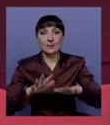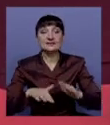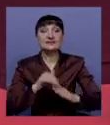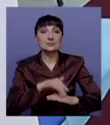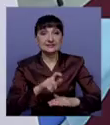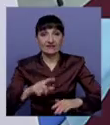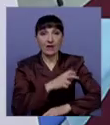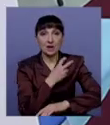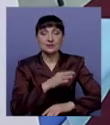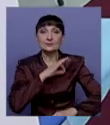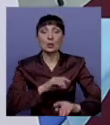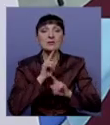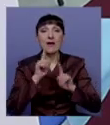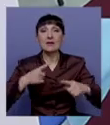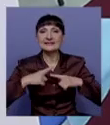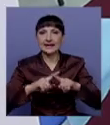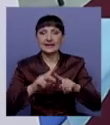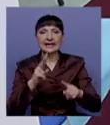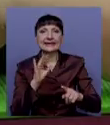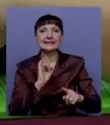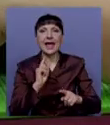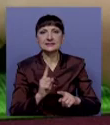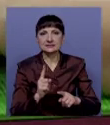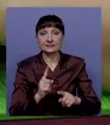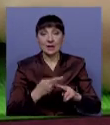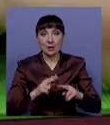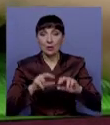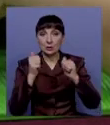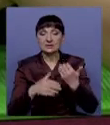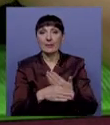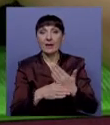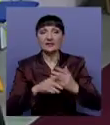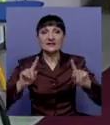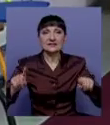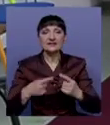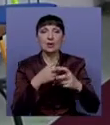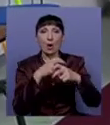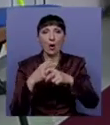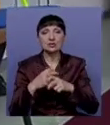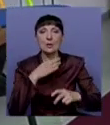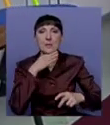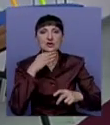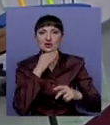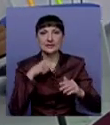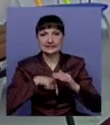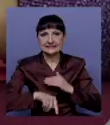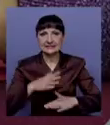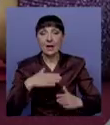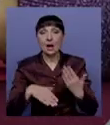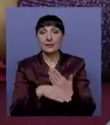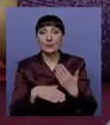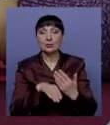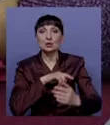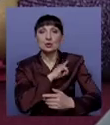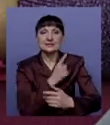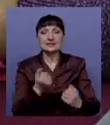специалисты используют уникальную технику кинезотерапию. Такая методика позволяет восстановить костную и мышечную системы человека при помощи